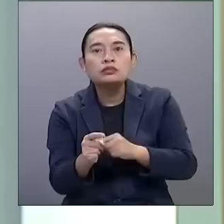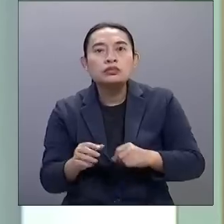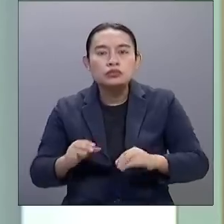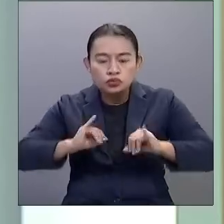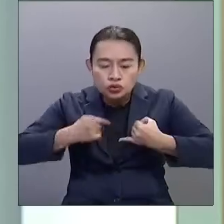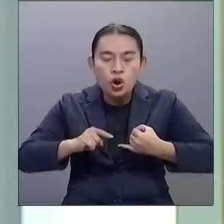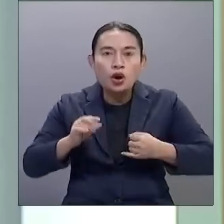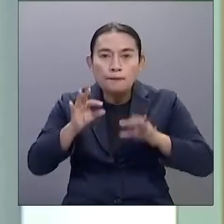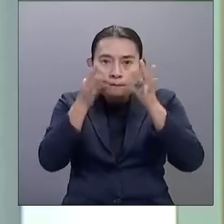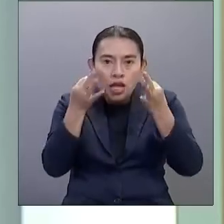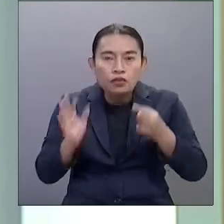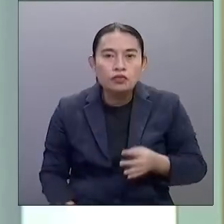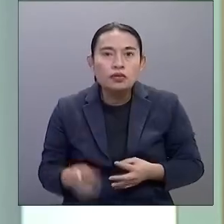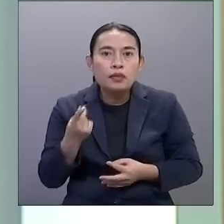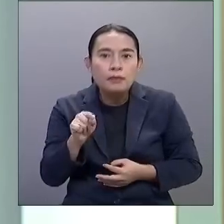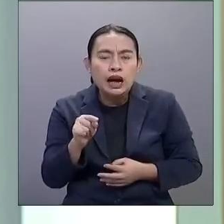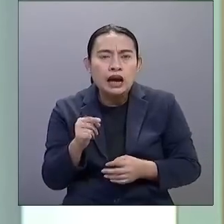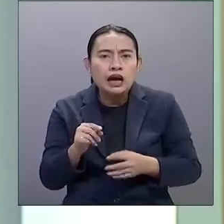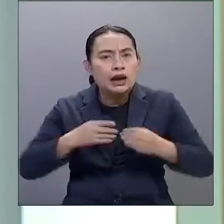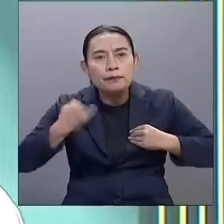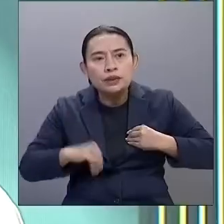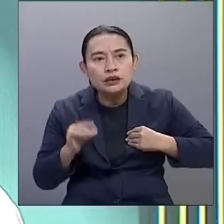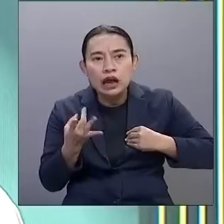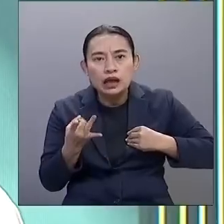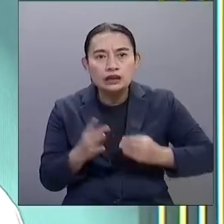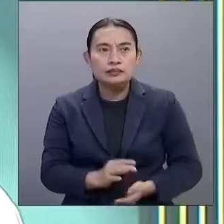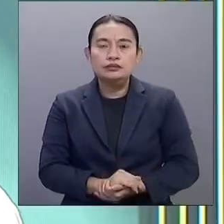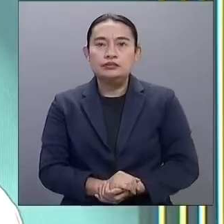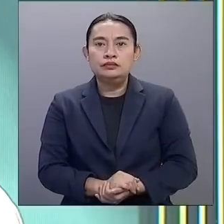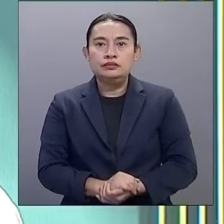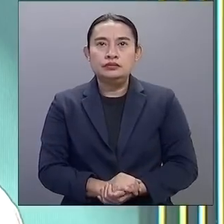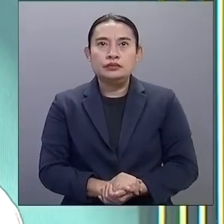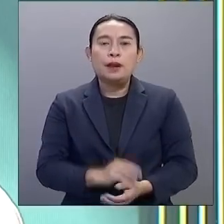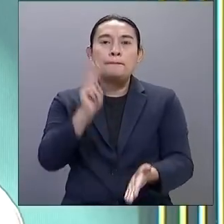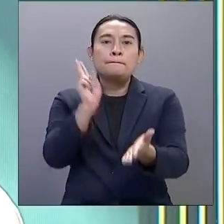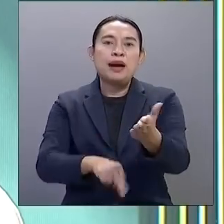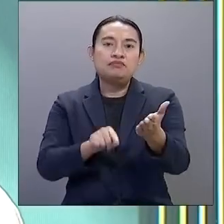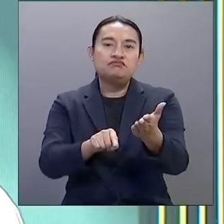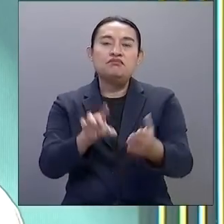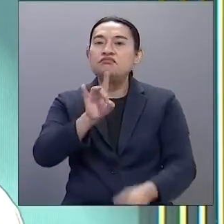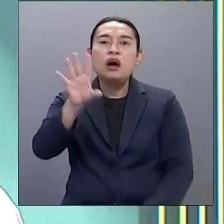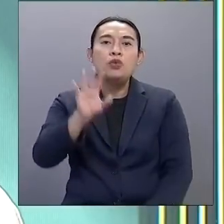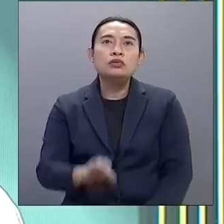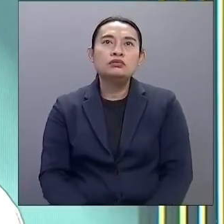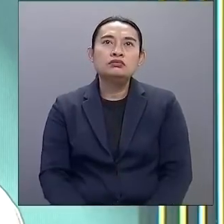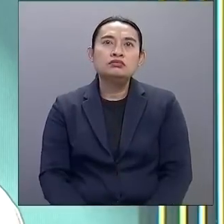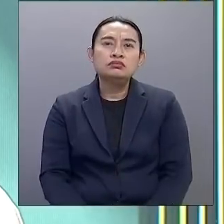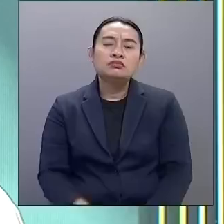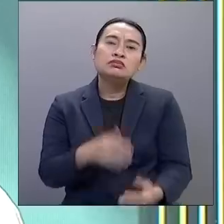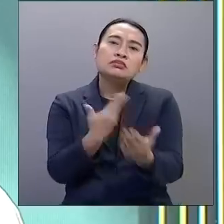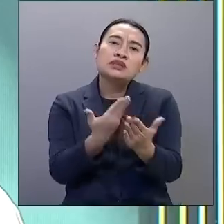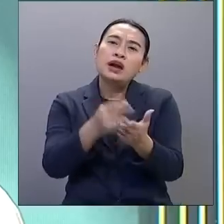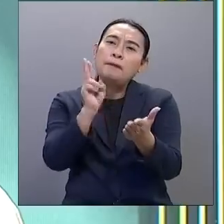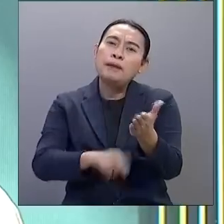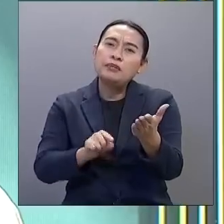สัตว์เลี้ยงเจ้าของแมวจะต้องรับเนี่ยมีอะไรบ้างครับ คือในส่วนใหญ่ก็จะเป็นโทษปรับอย่างเดียว เยอะไหมครับพี่ โทษปรับก็ถ้